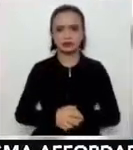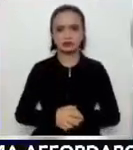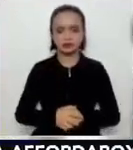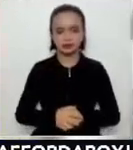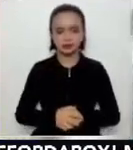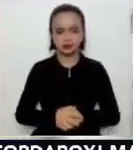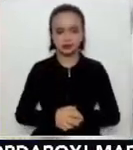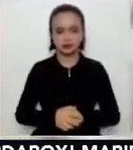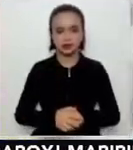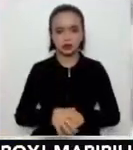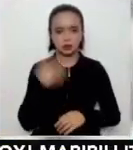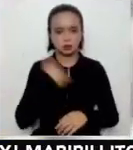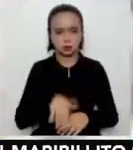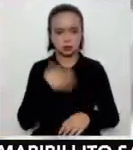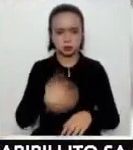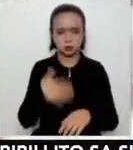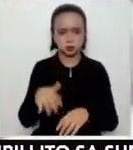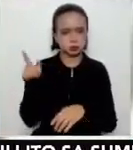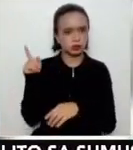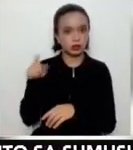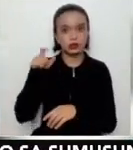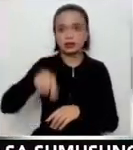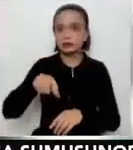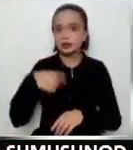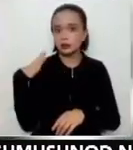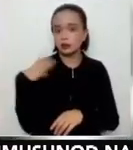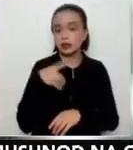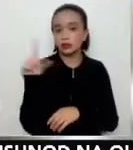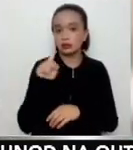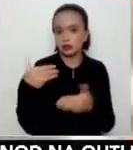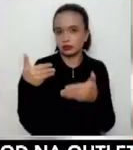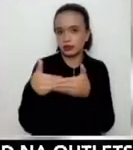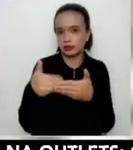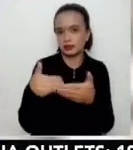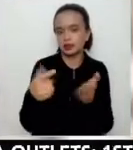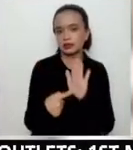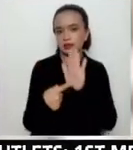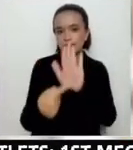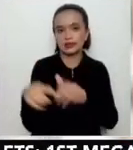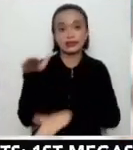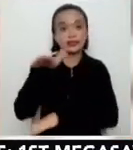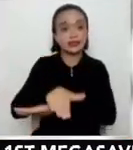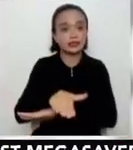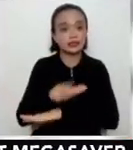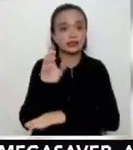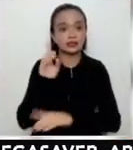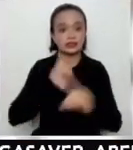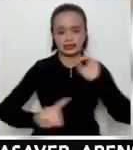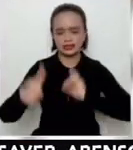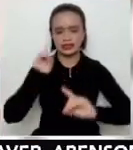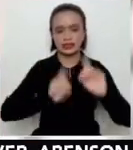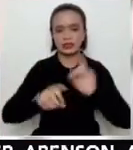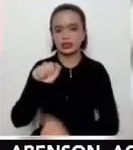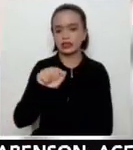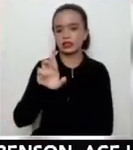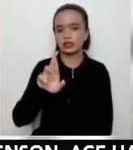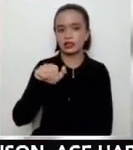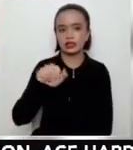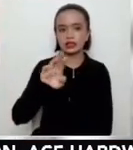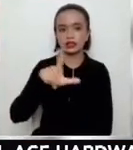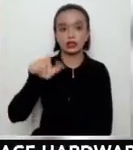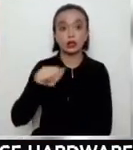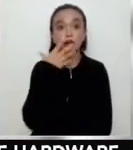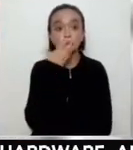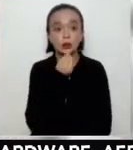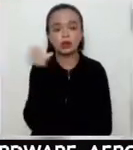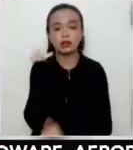Intense na mga eksena ang dapat abangan sa upcoming Kapuso Afternoon Prime series na Arabella. Pagbibidahan yan ng sparkle